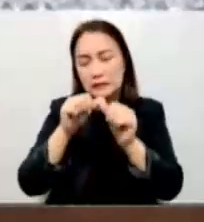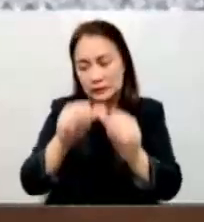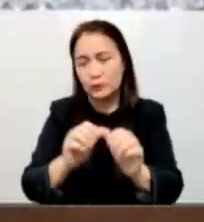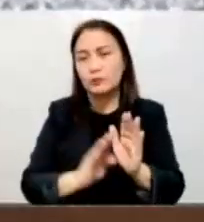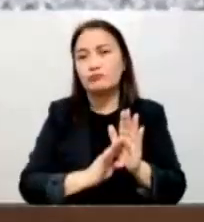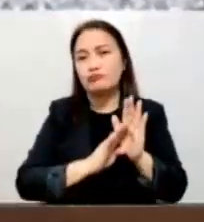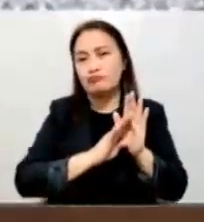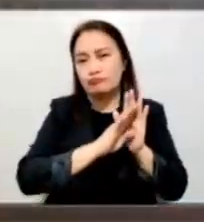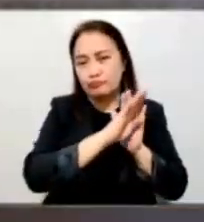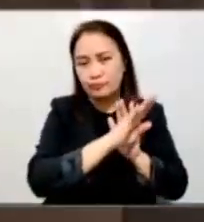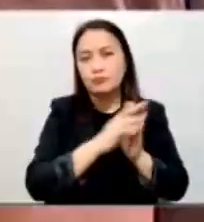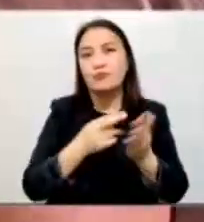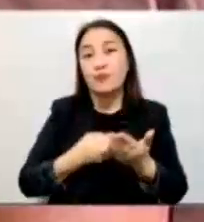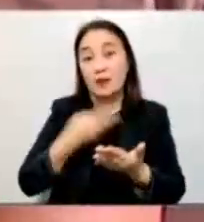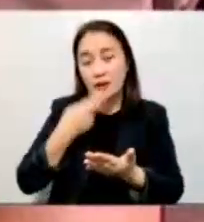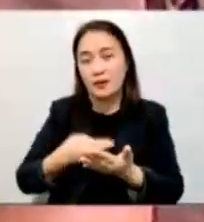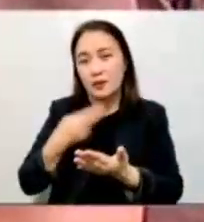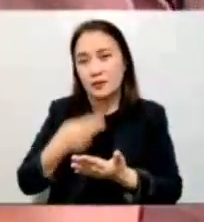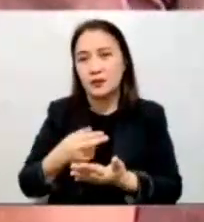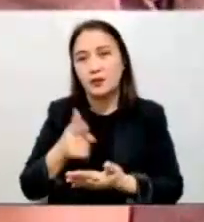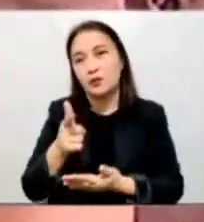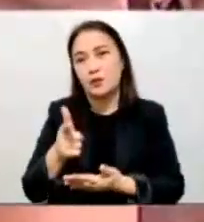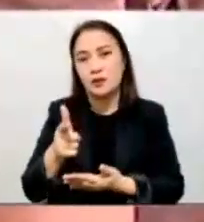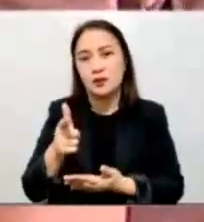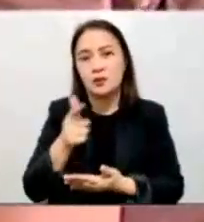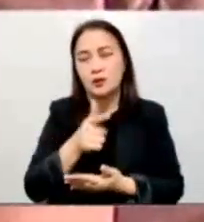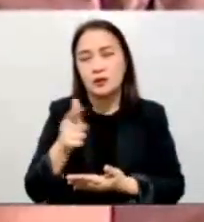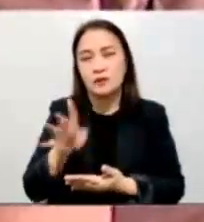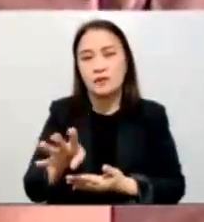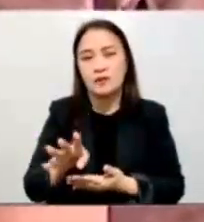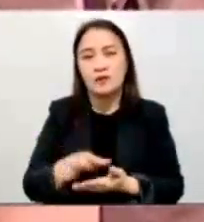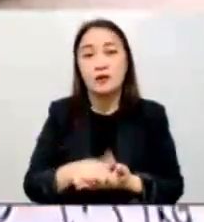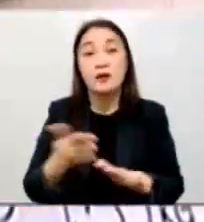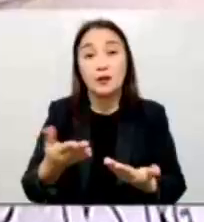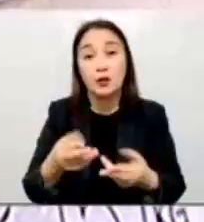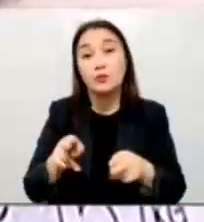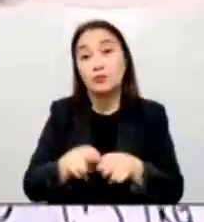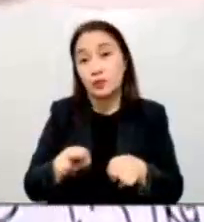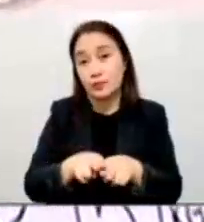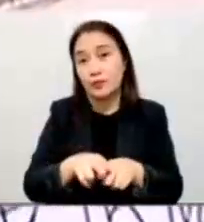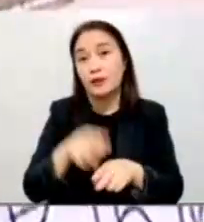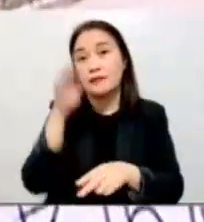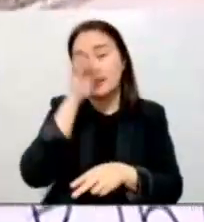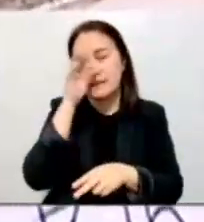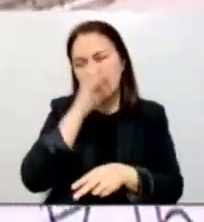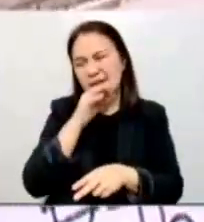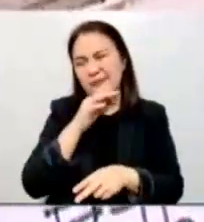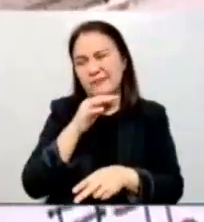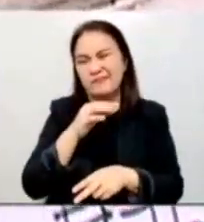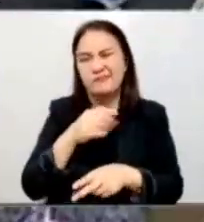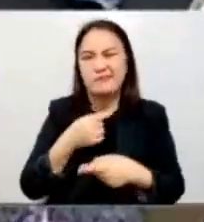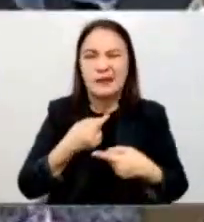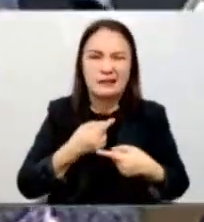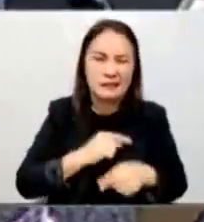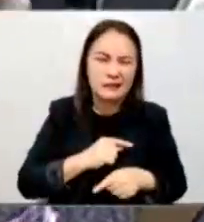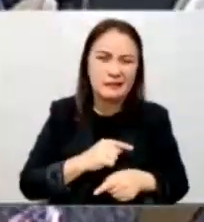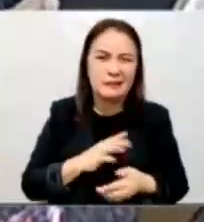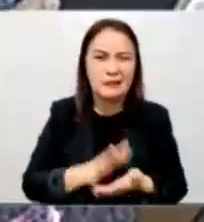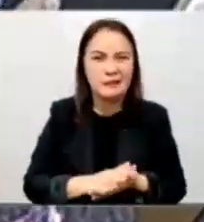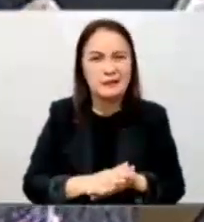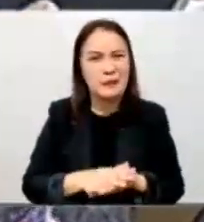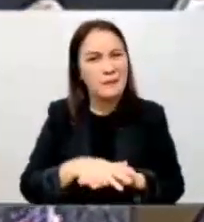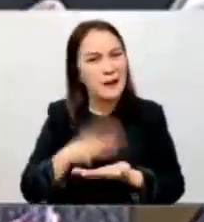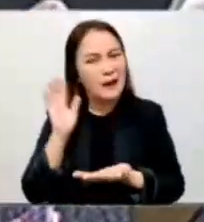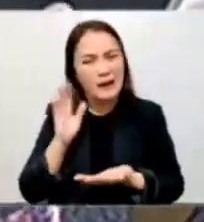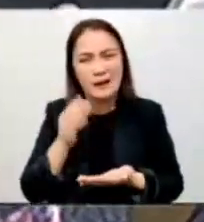ng 2024. Kaya para sa mga ordinaryong Pinoy, masakit pa rin sa bulsa ang mga pangunahing bilihin. Gaya na lamang ni